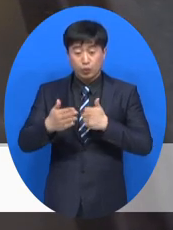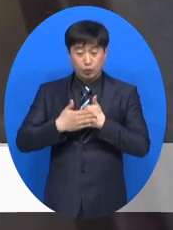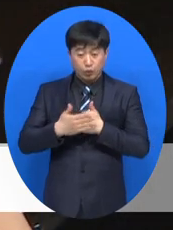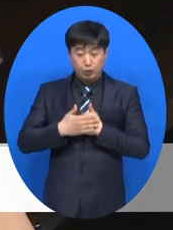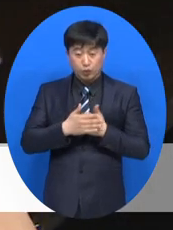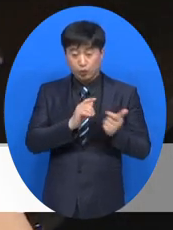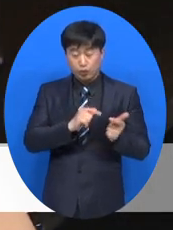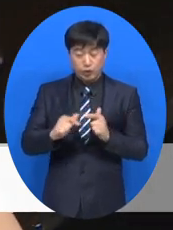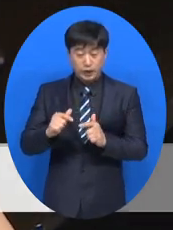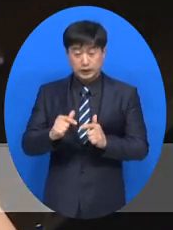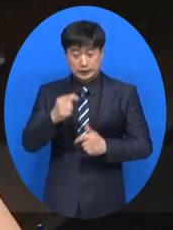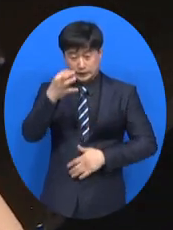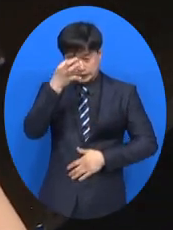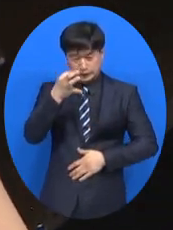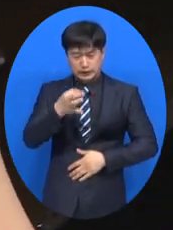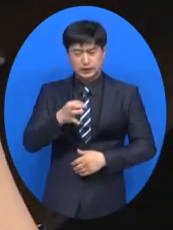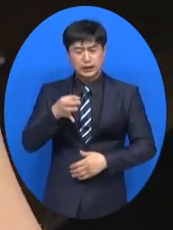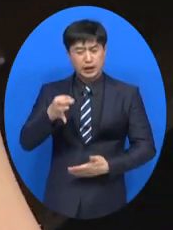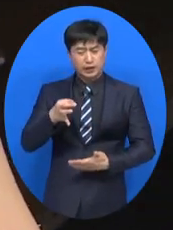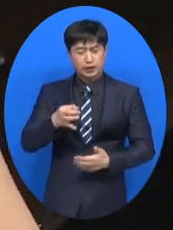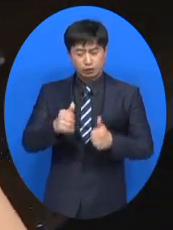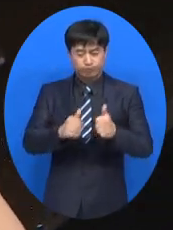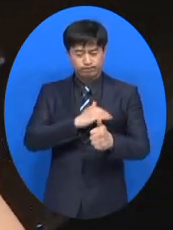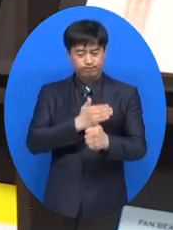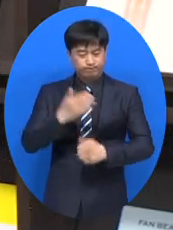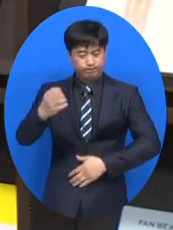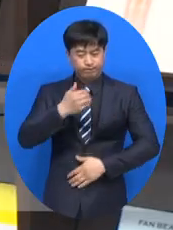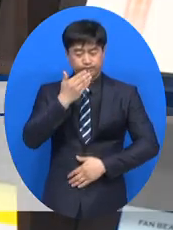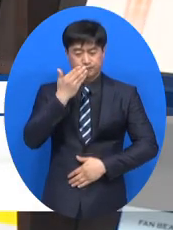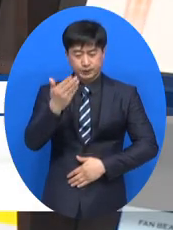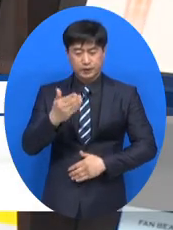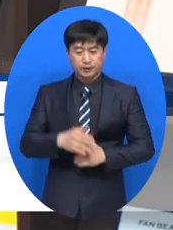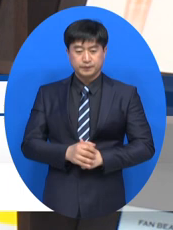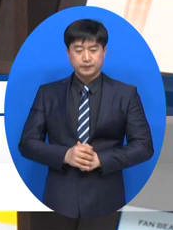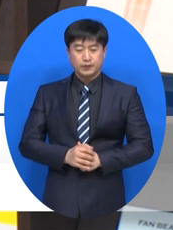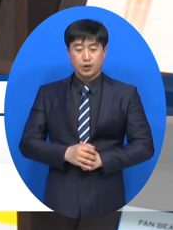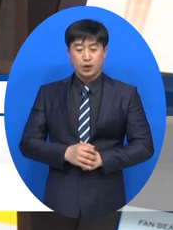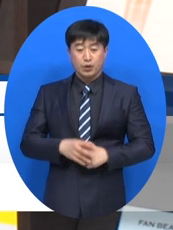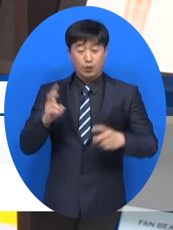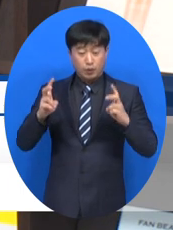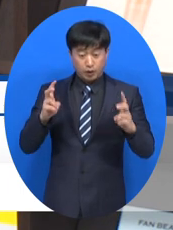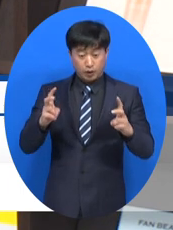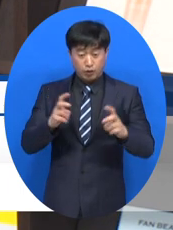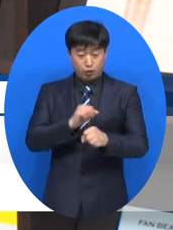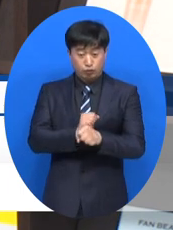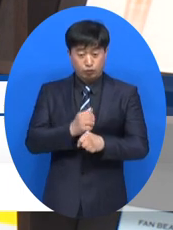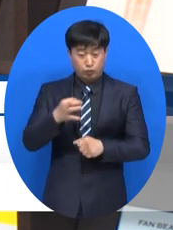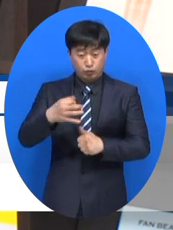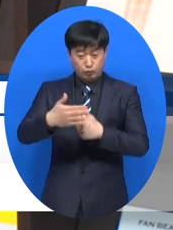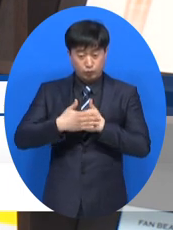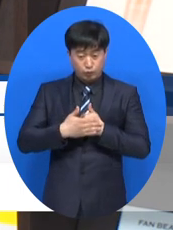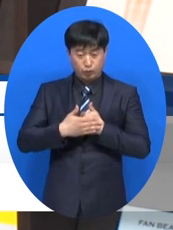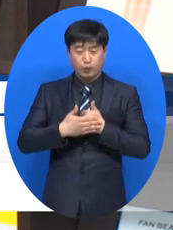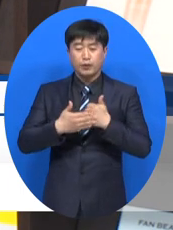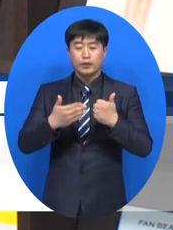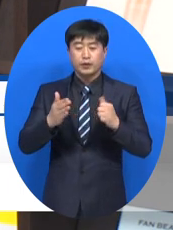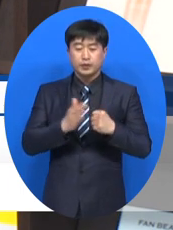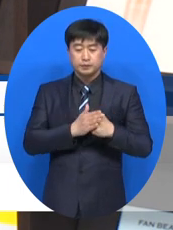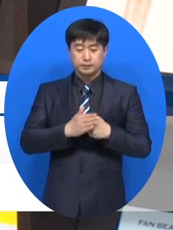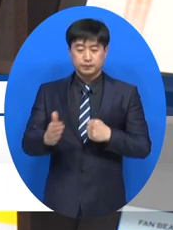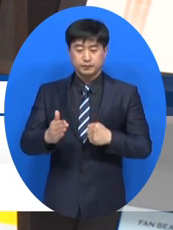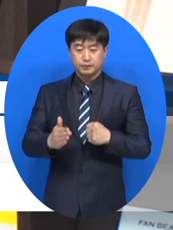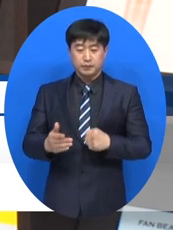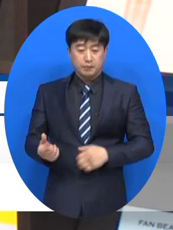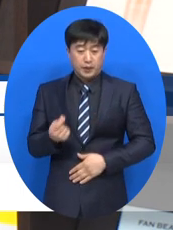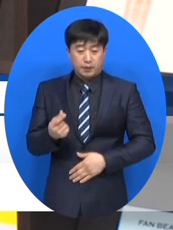기능은 물론 가격 경쟁력까지 갖출 수 있었습니다 저희 기업에게 연구개발자금을 많이 지원을 해주시는 바람에